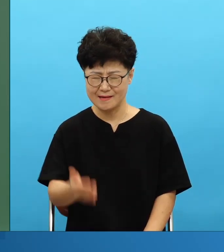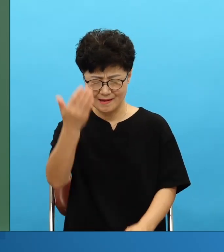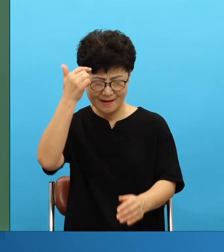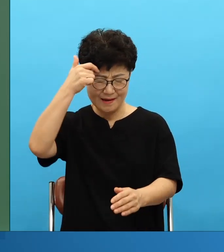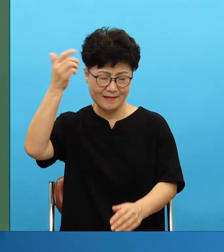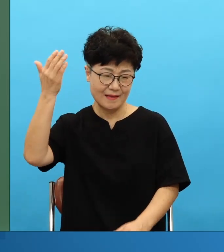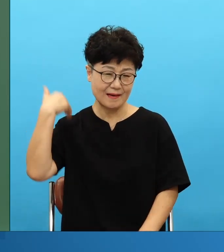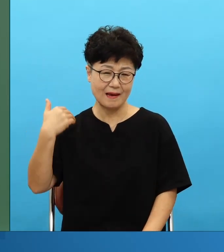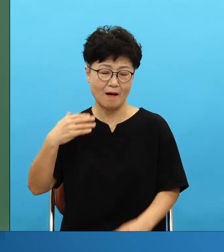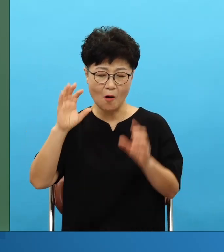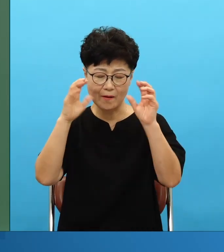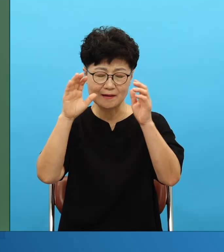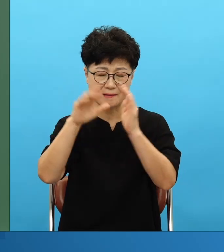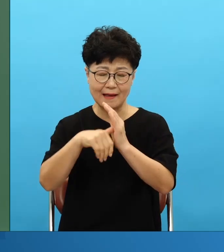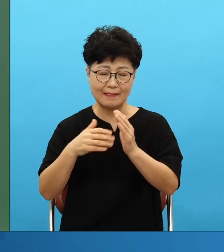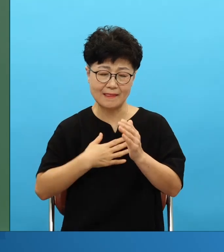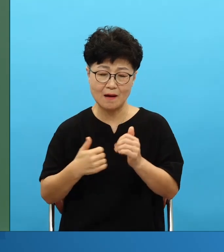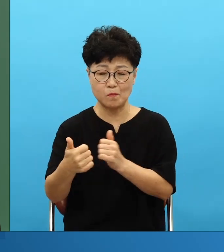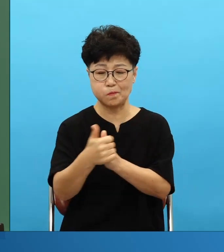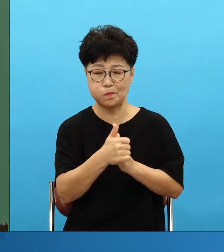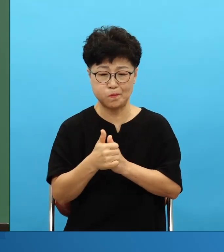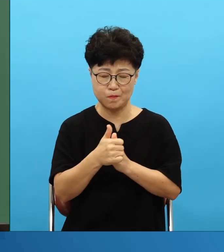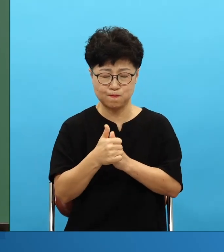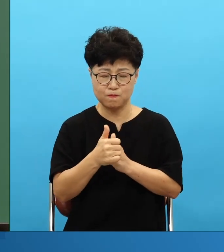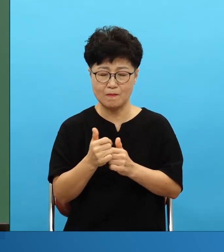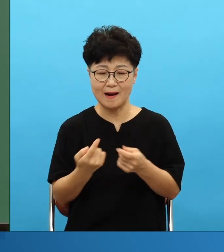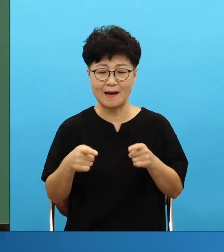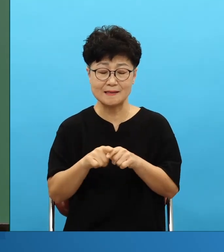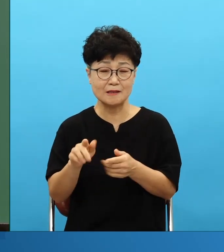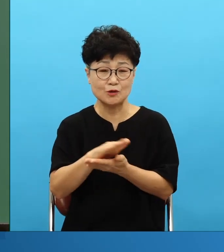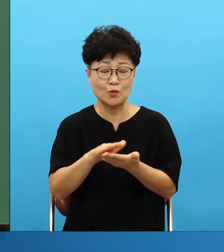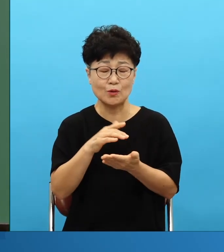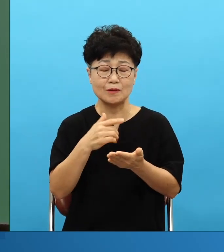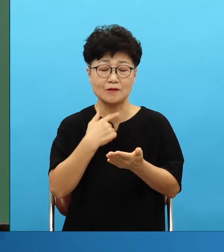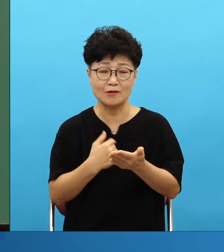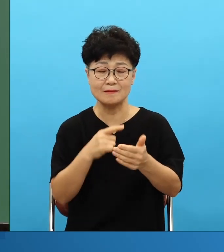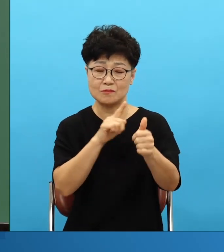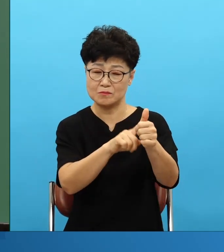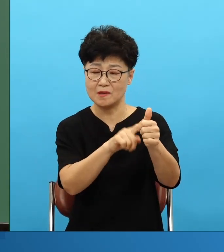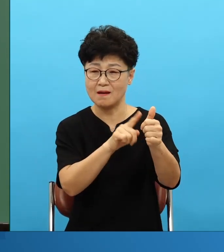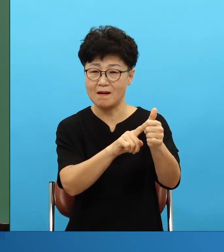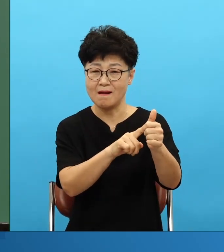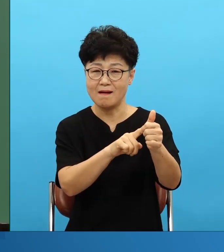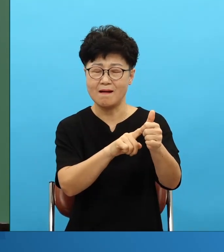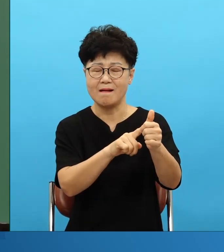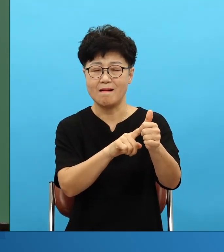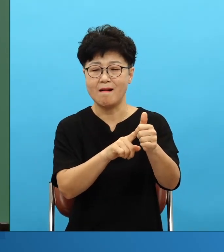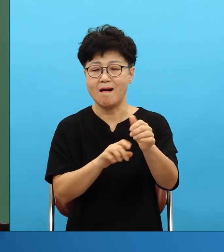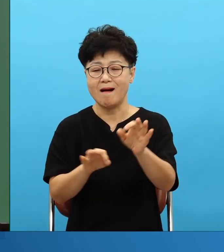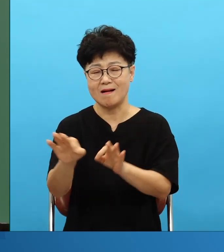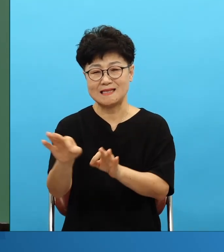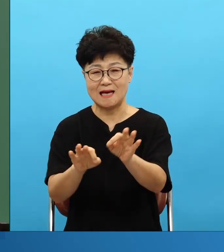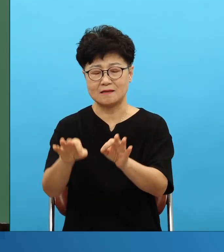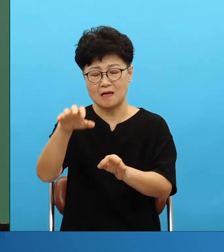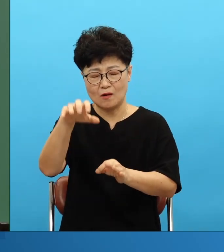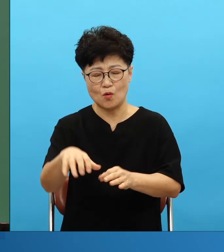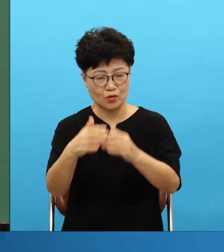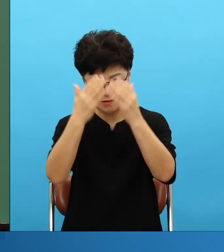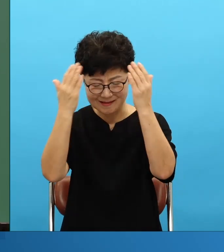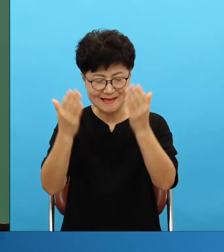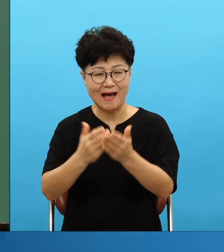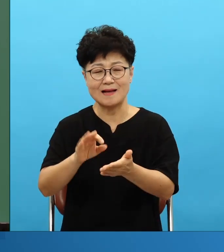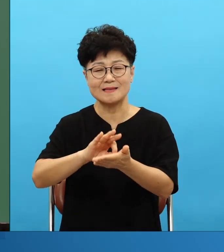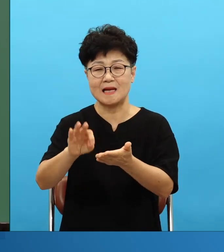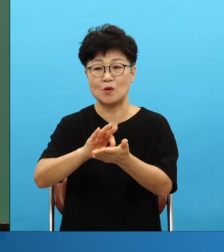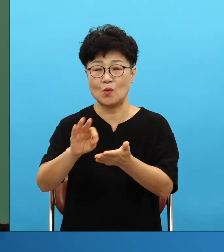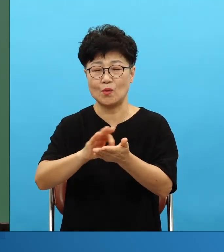kid who would 가보니까 always follow me around, and I realized he was the head of the business missions. 그 내가 뭐 회관 좀 쓸 수 있니까 얼마든지. So I said, can I use one of the